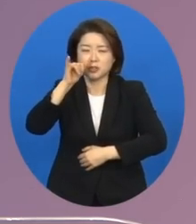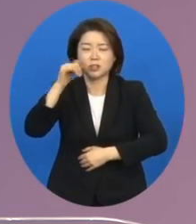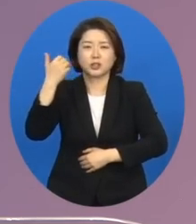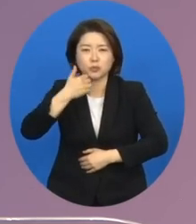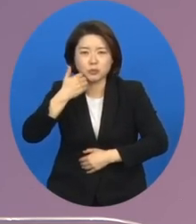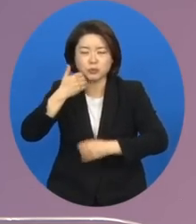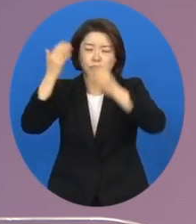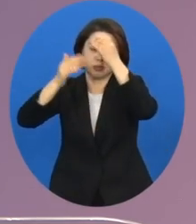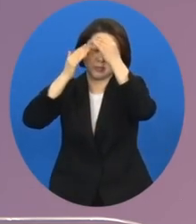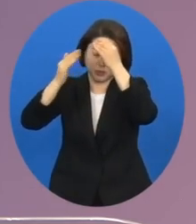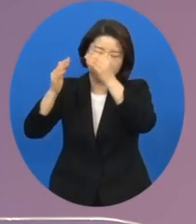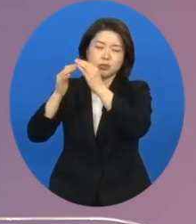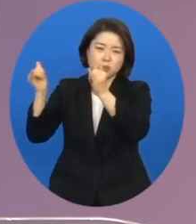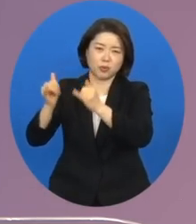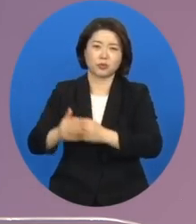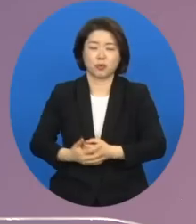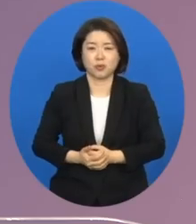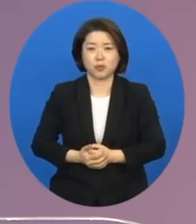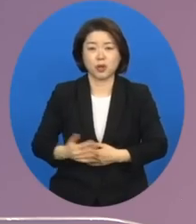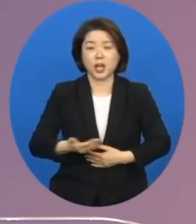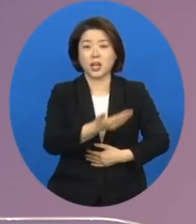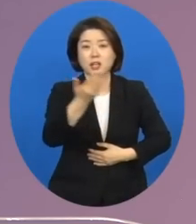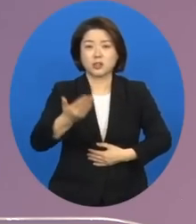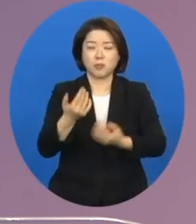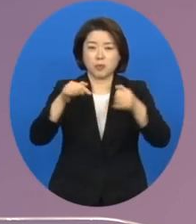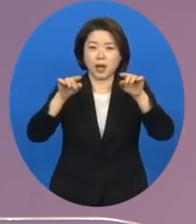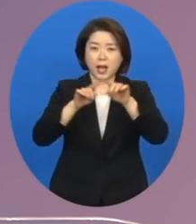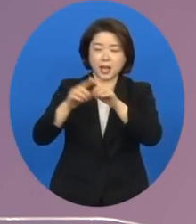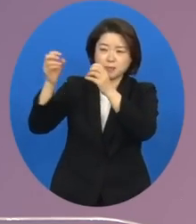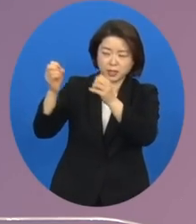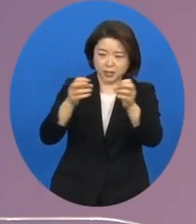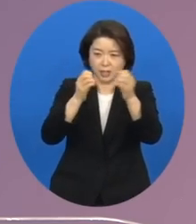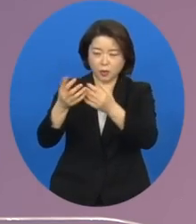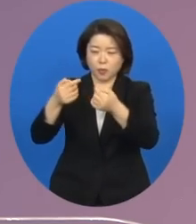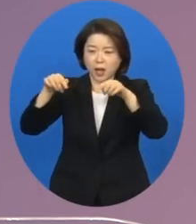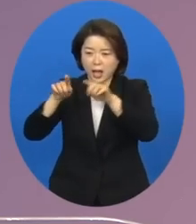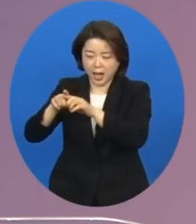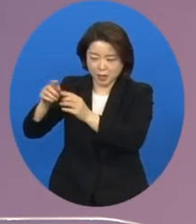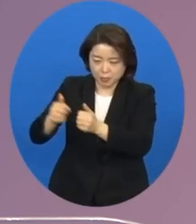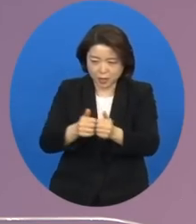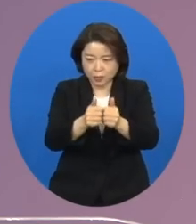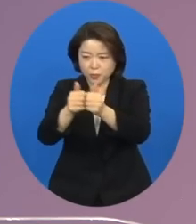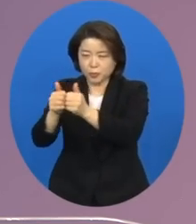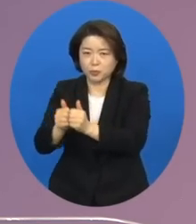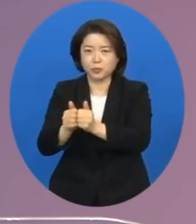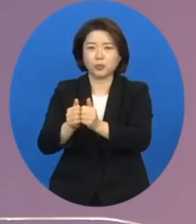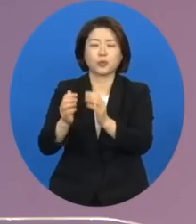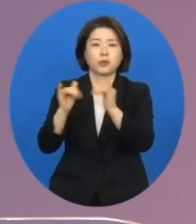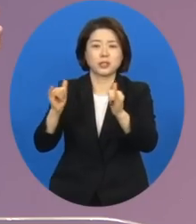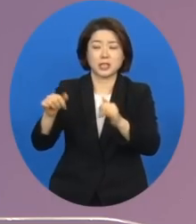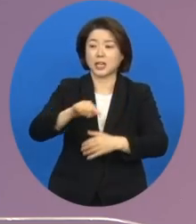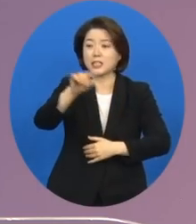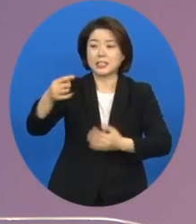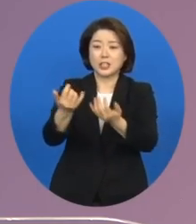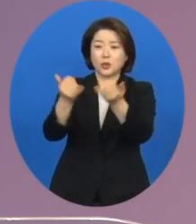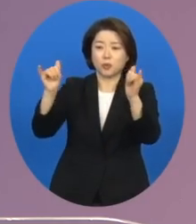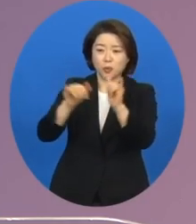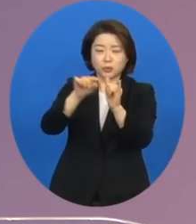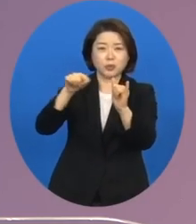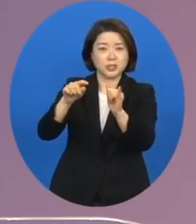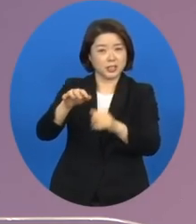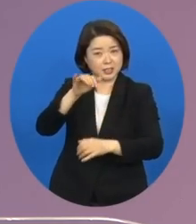것이죠 여러분 함께 이야기하고 함께 걸을 동역자들을 여러분이 공동체에서 여러분